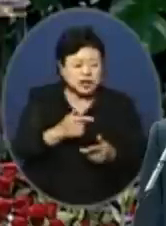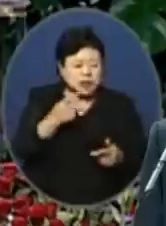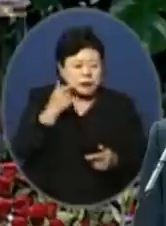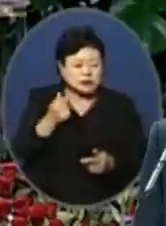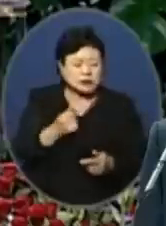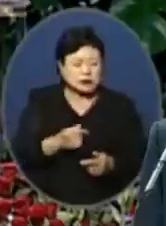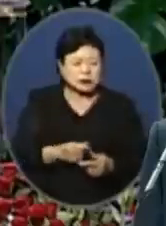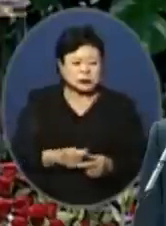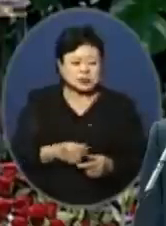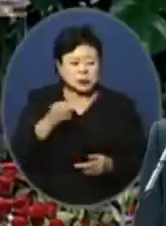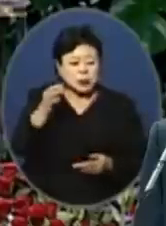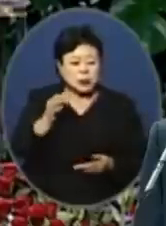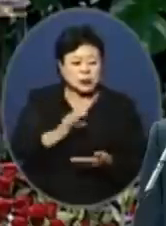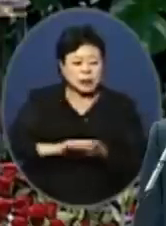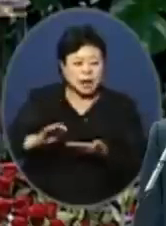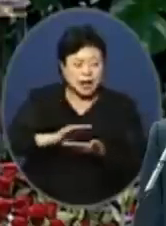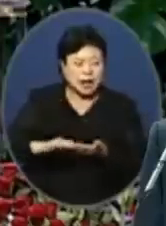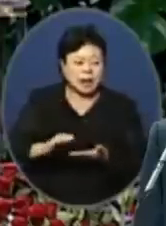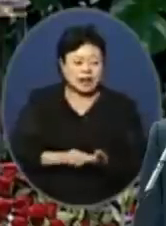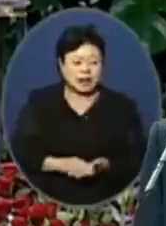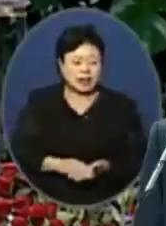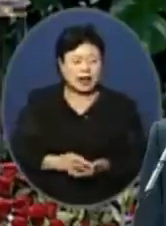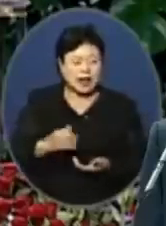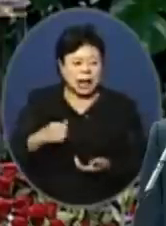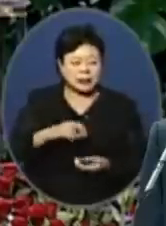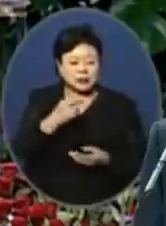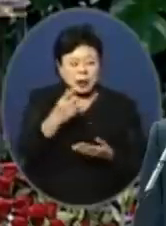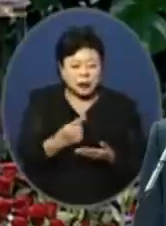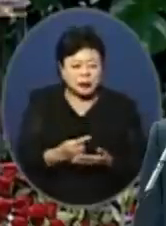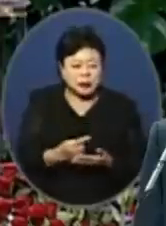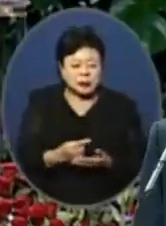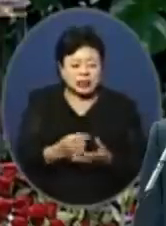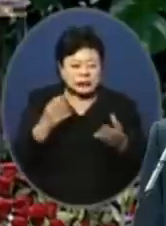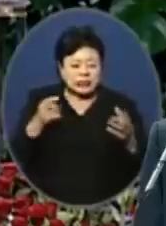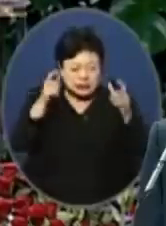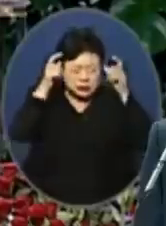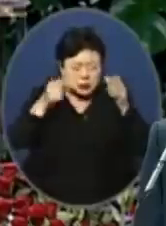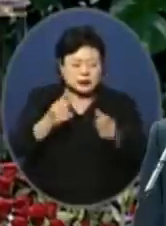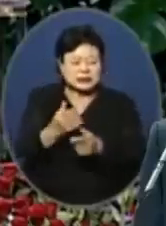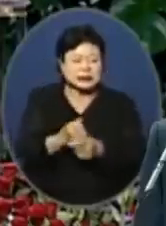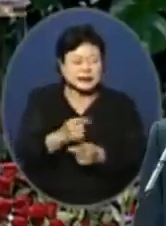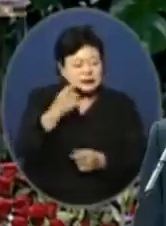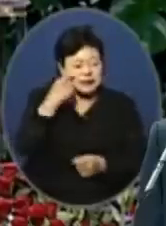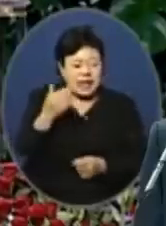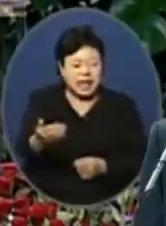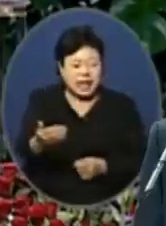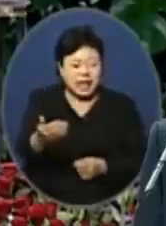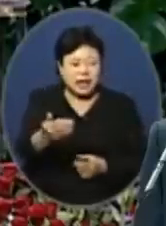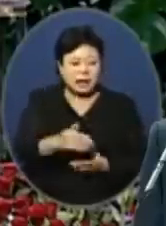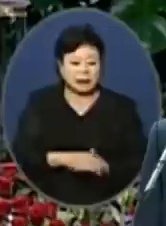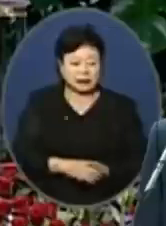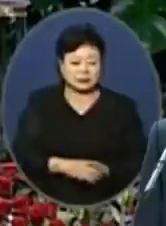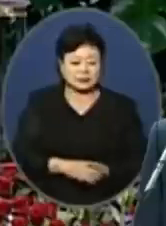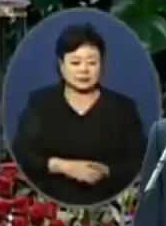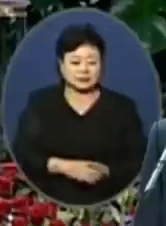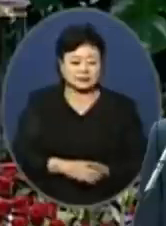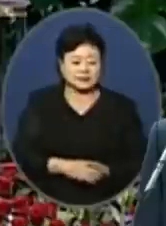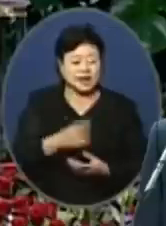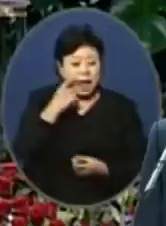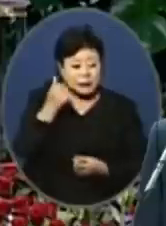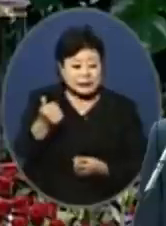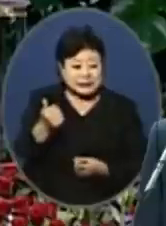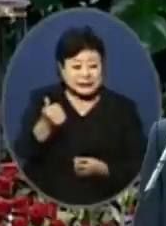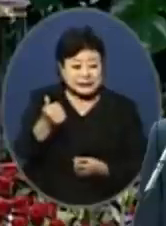살림을 창녀들과 함께 먹어버린 이 아들을 돌아오며 이를 위하여 살찐 송아지를 잡았나이다. 그러니